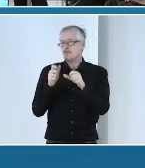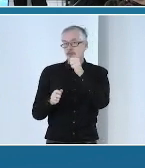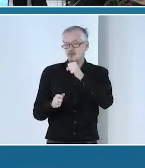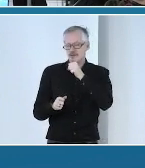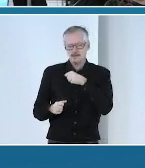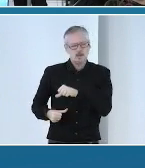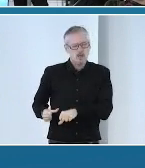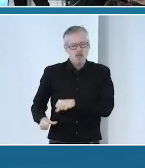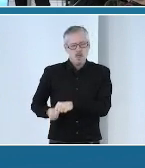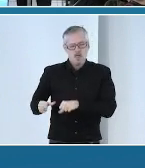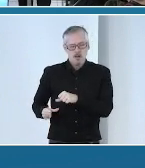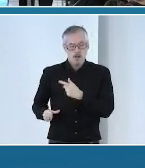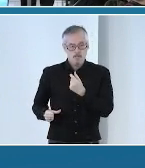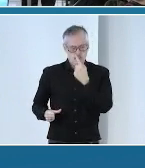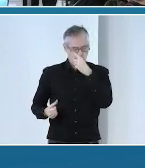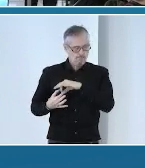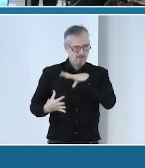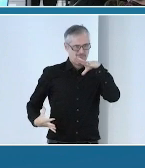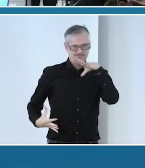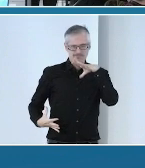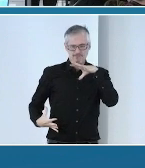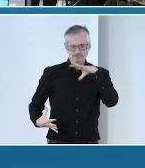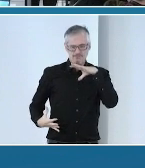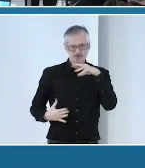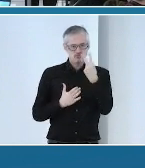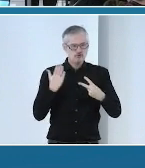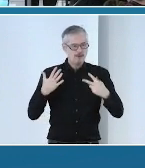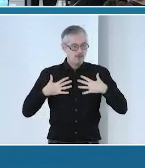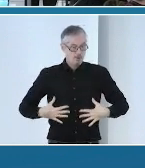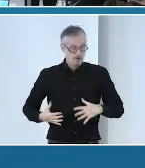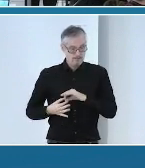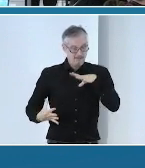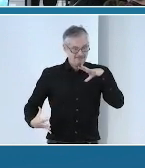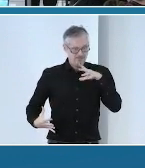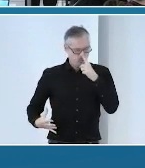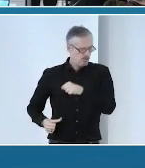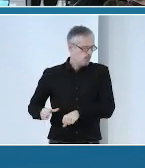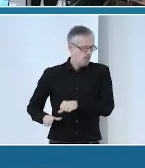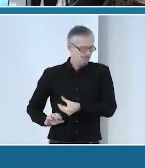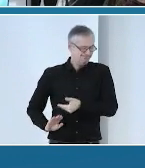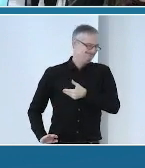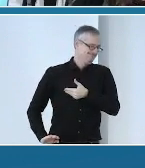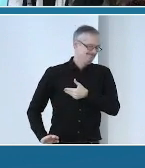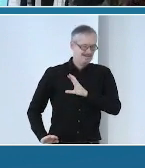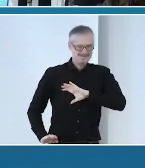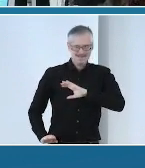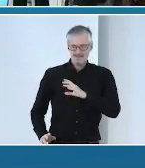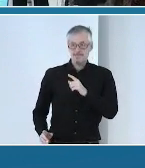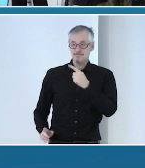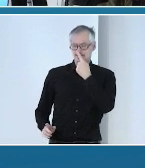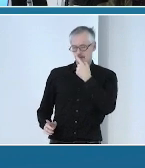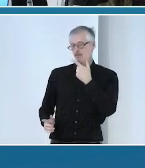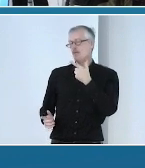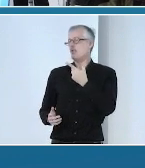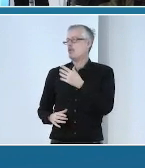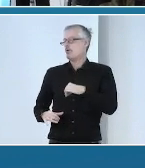perturbé. Et donc, on s'est demandé si des stimulations vestibulaires, alors là, on en parlera